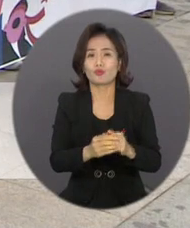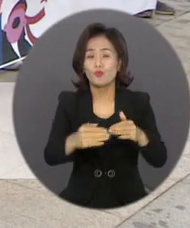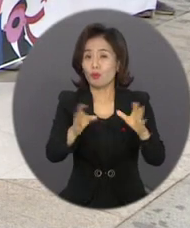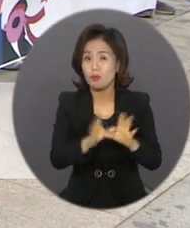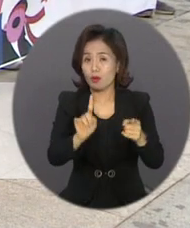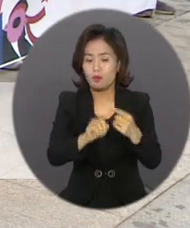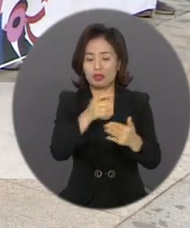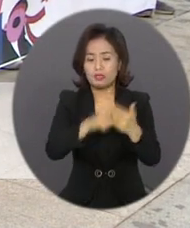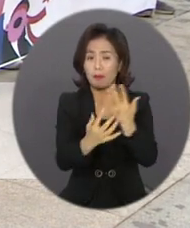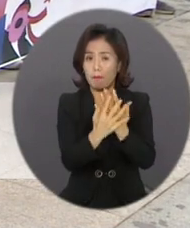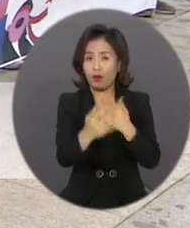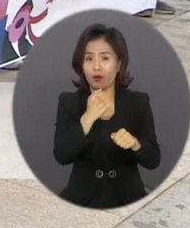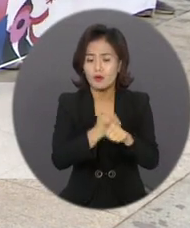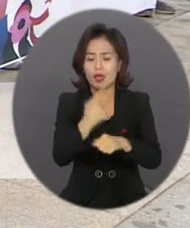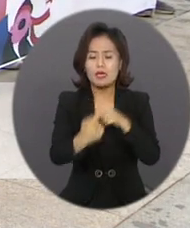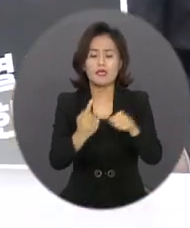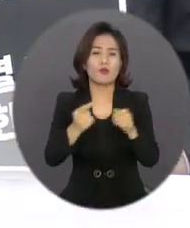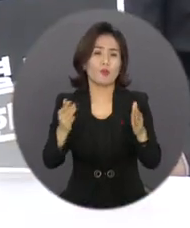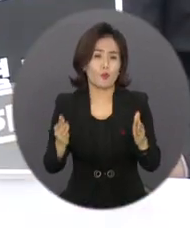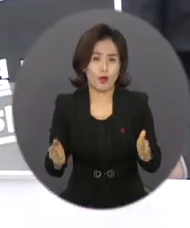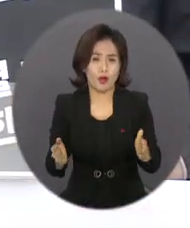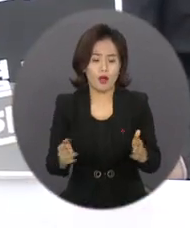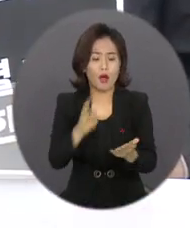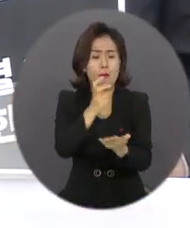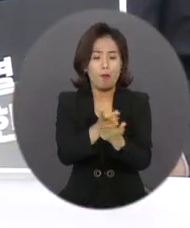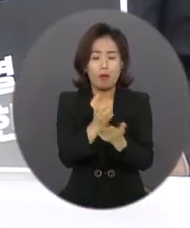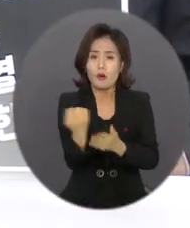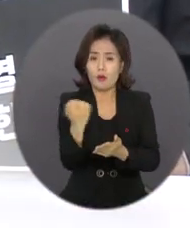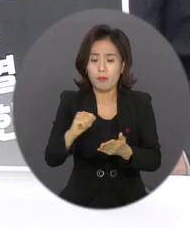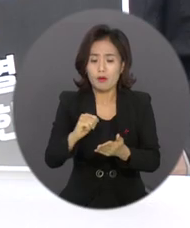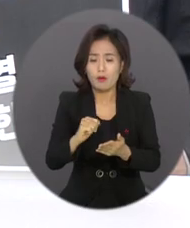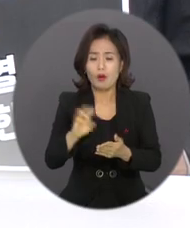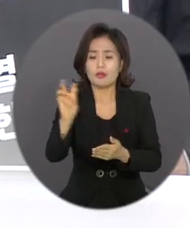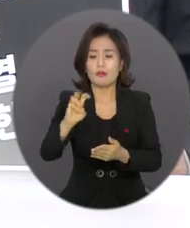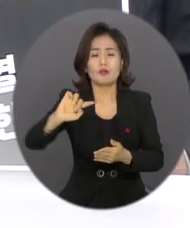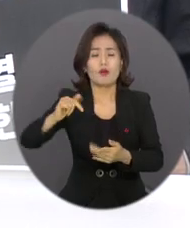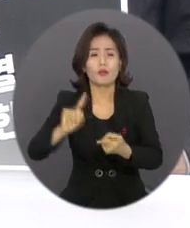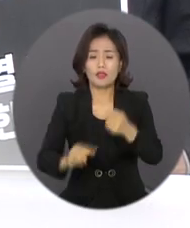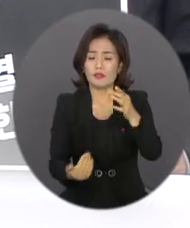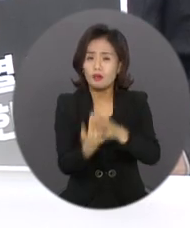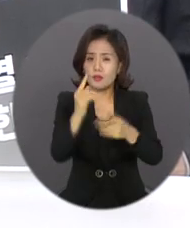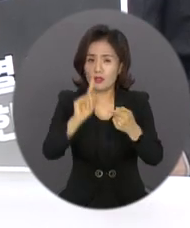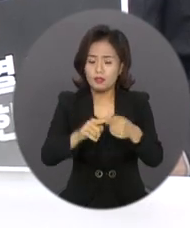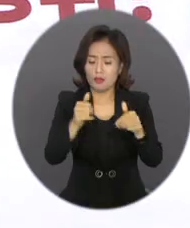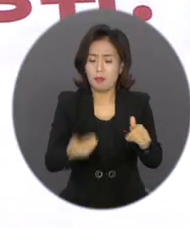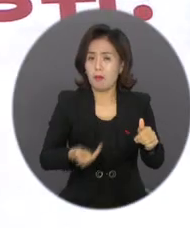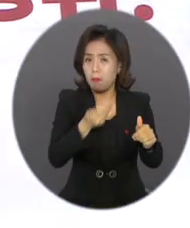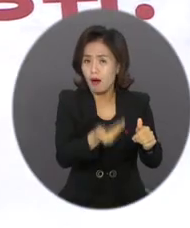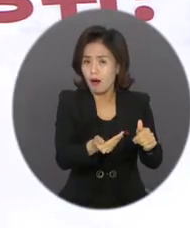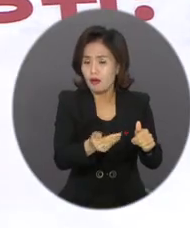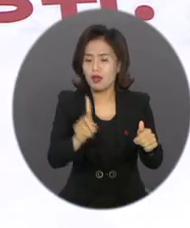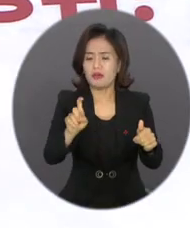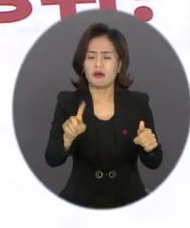중대제의 처벌법이 시행된 지난 1년간 법령 위반으로 송치된 30여 건의 사건 중 재판에 넘겨진